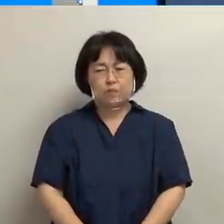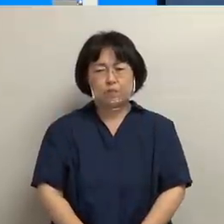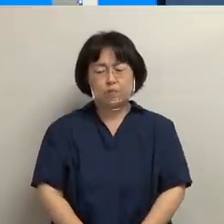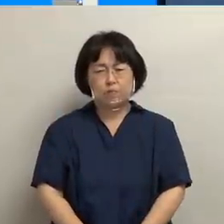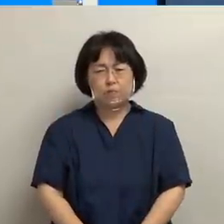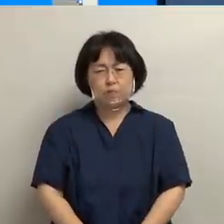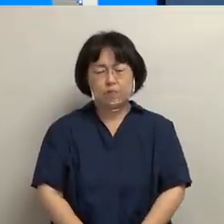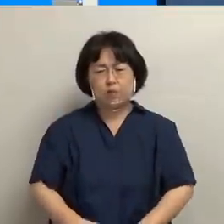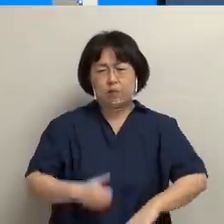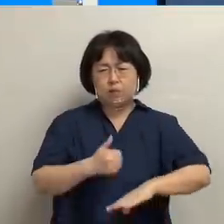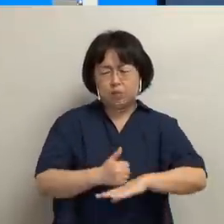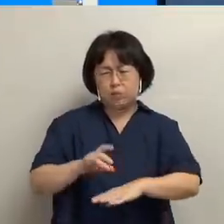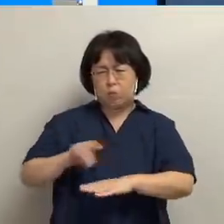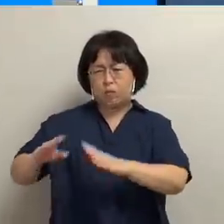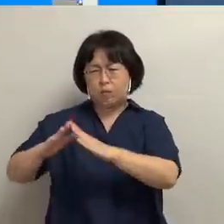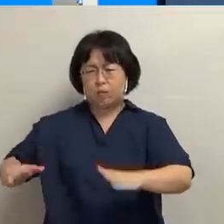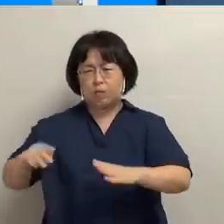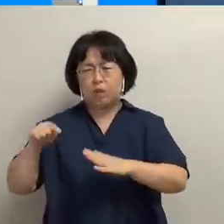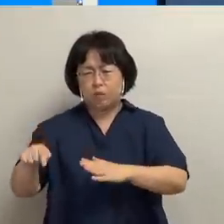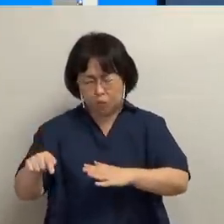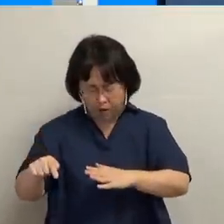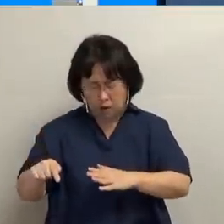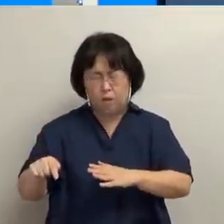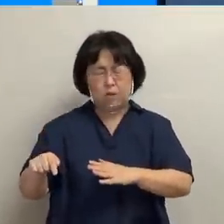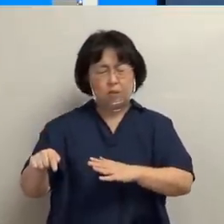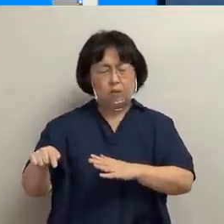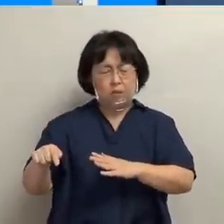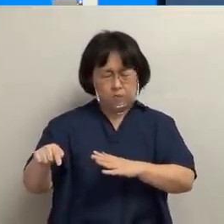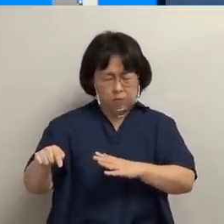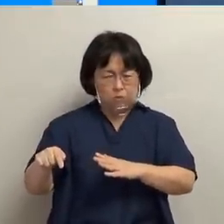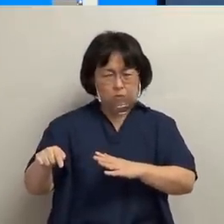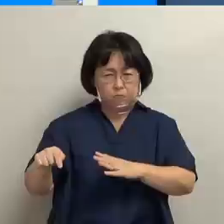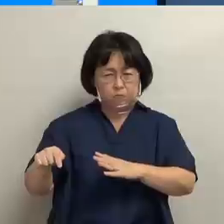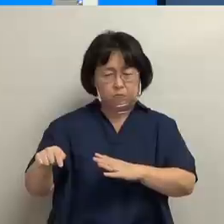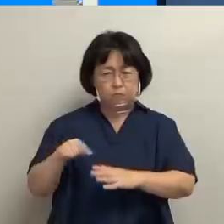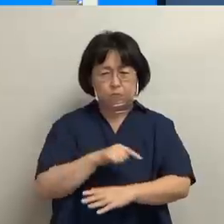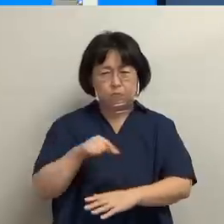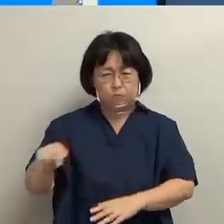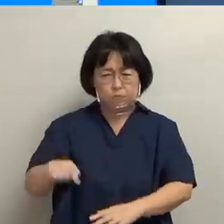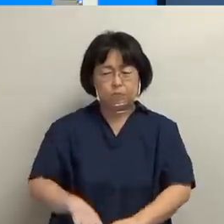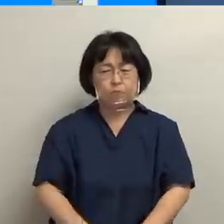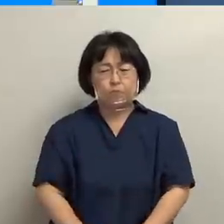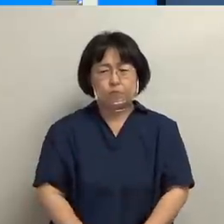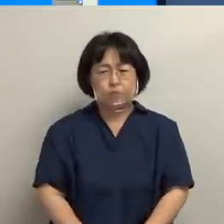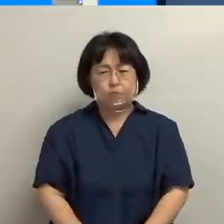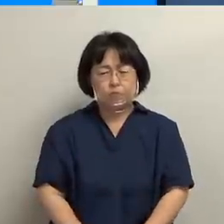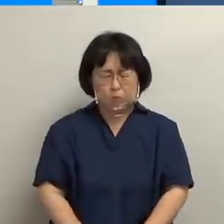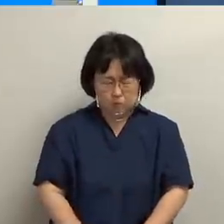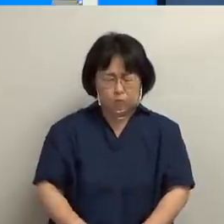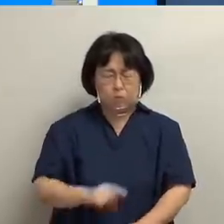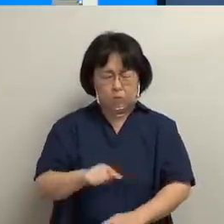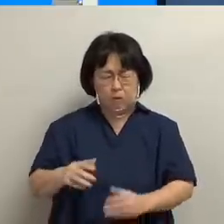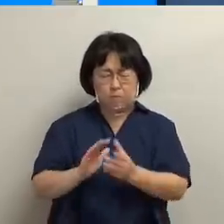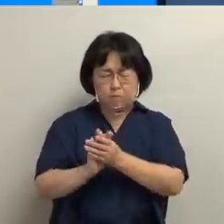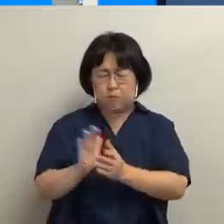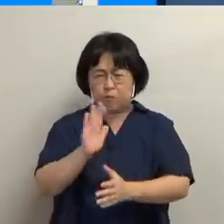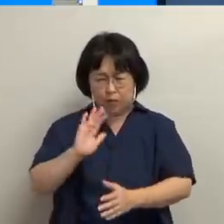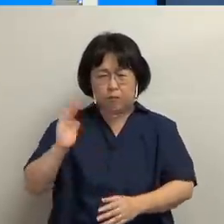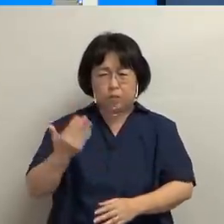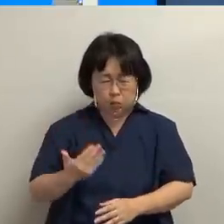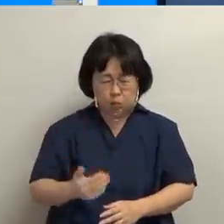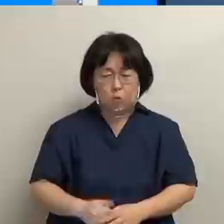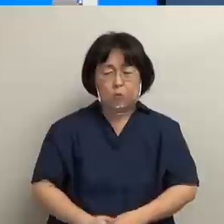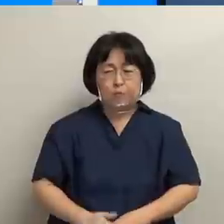関係の中でもちろん進んでいくわけですがこれはもう県3-6実は勝っていただきたいと思いますけども群馬県知恵としていろんな対策をです